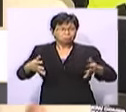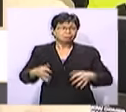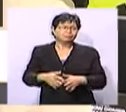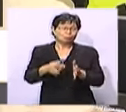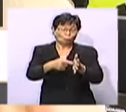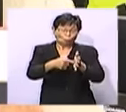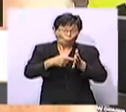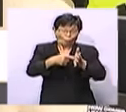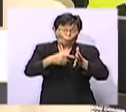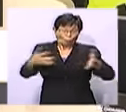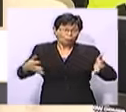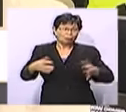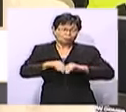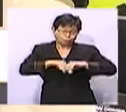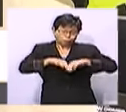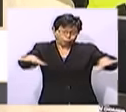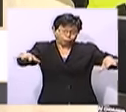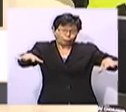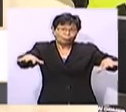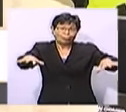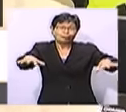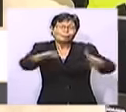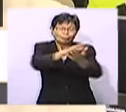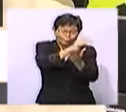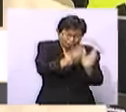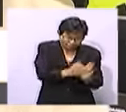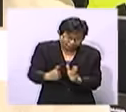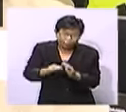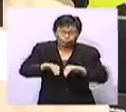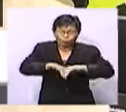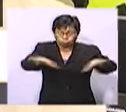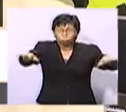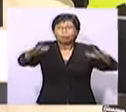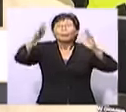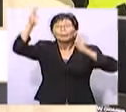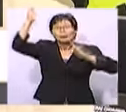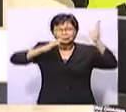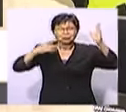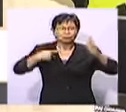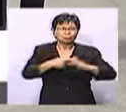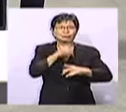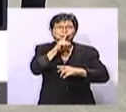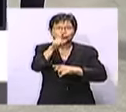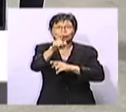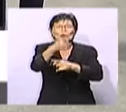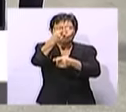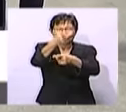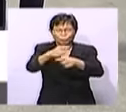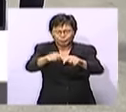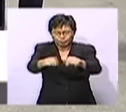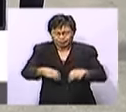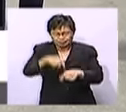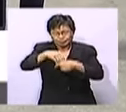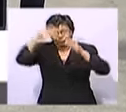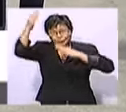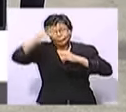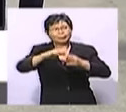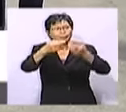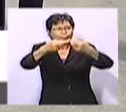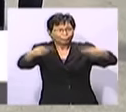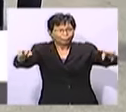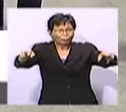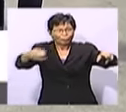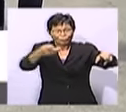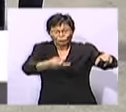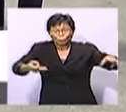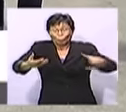of our expansion plans in all of Malaysia. So we make sure that we are in the right spots in the country. Majlis pelancaran